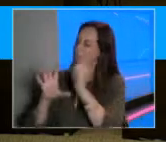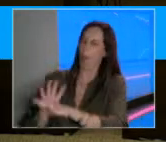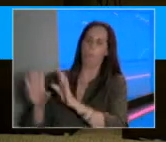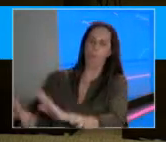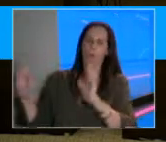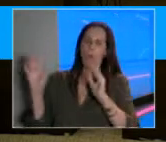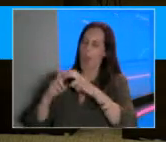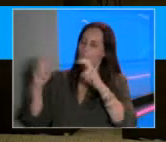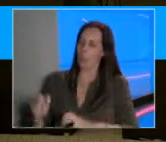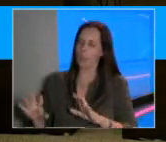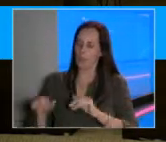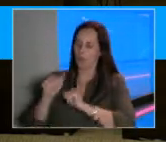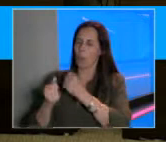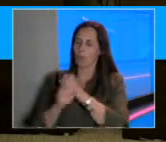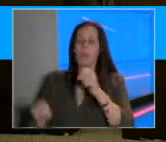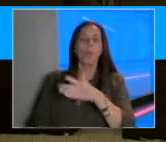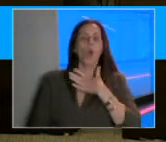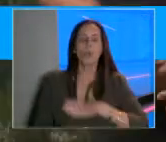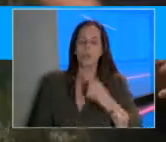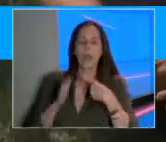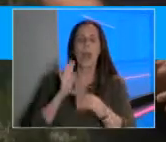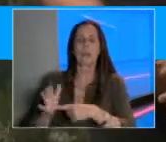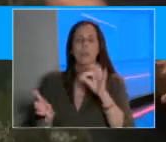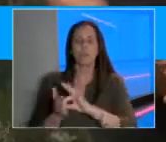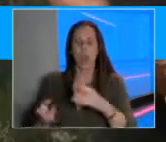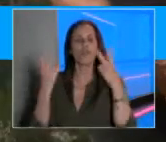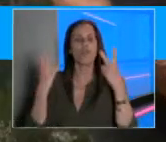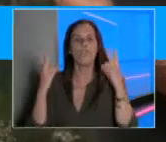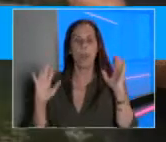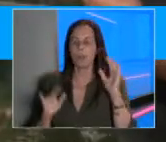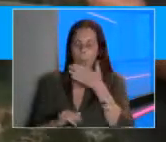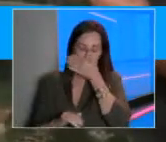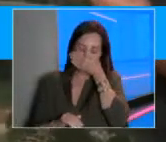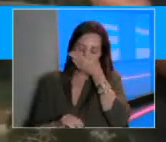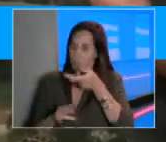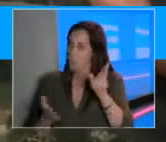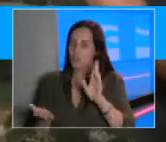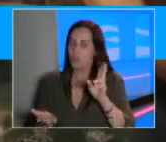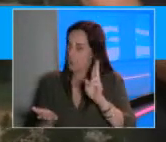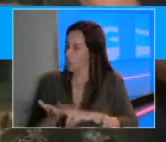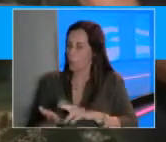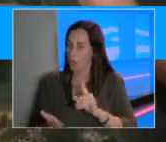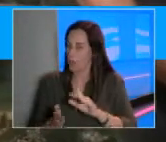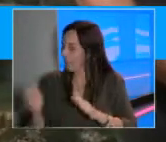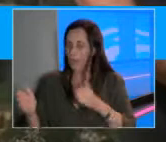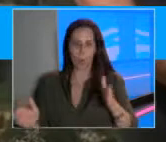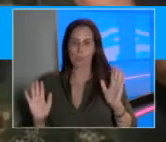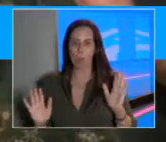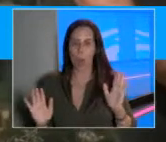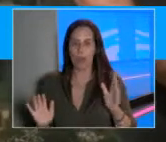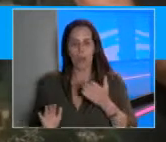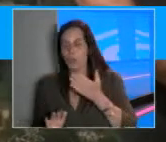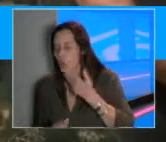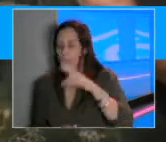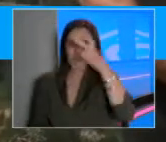לאיזושהי עמותה לחיזוק הדמוקרטיה. הם רוצים להבהיר כאן נקודה מאוד מהותית, אגב, שנכונה לנבחרי ציבור מימין ומשמאל,